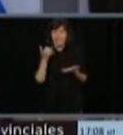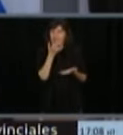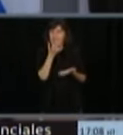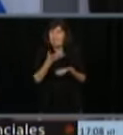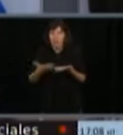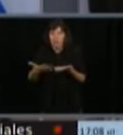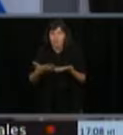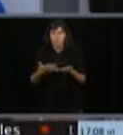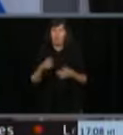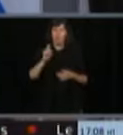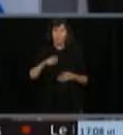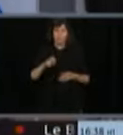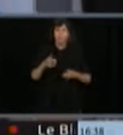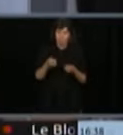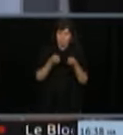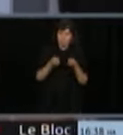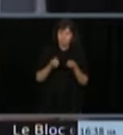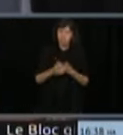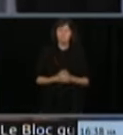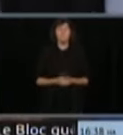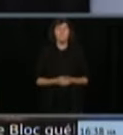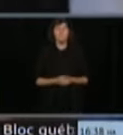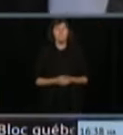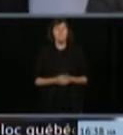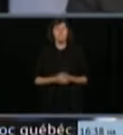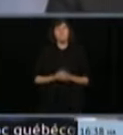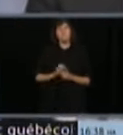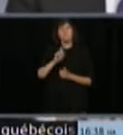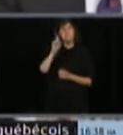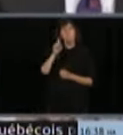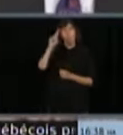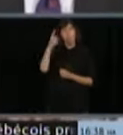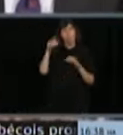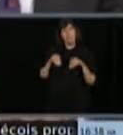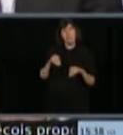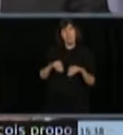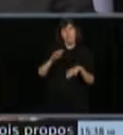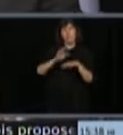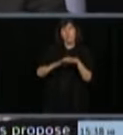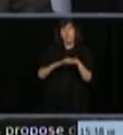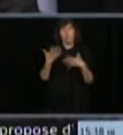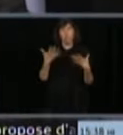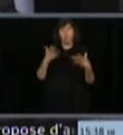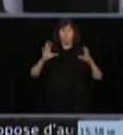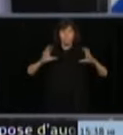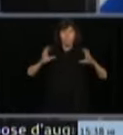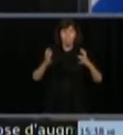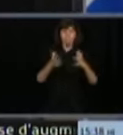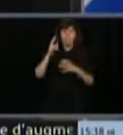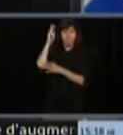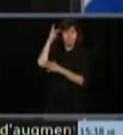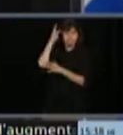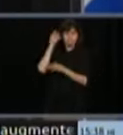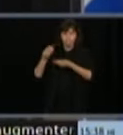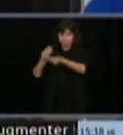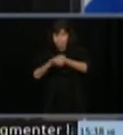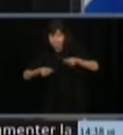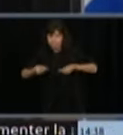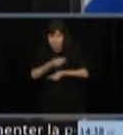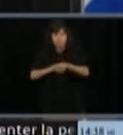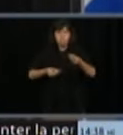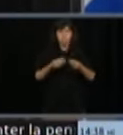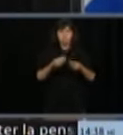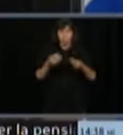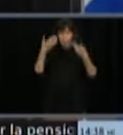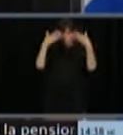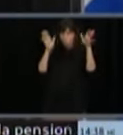Monsieur le Premier ministre, sur la commission parlementaire, est-ce que vous êtes, parce que c'est probablement des demandes de l'opposition, est-ce que vous êtes ouvert à ce qu'on discute aussi de passeport vaccinal dans cette